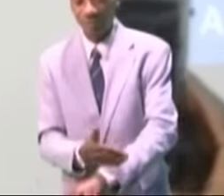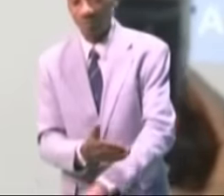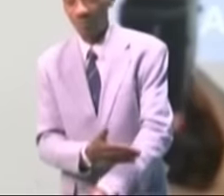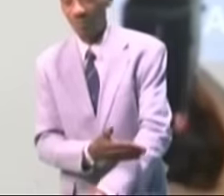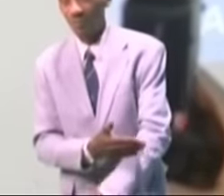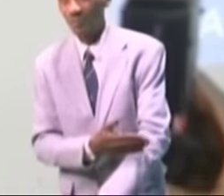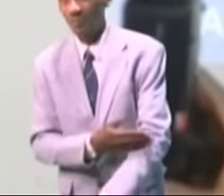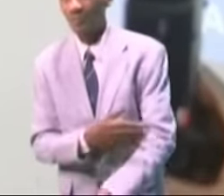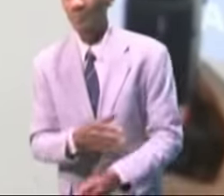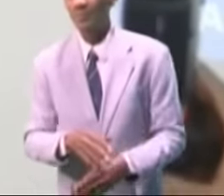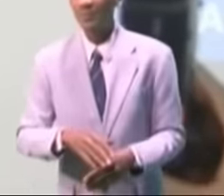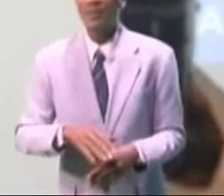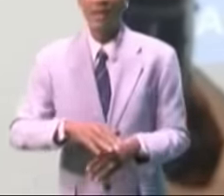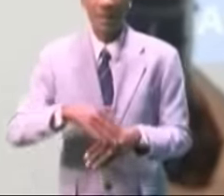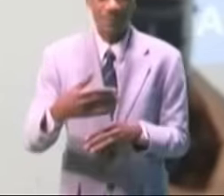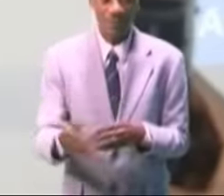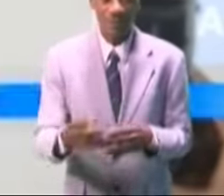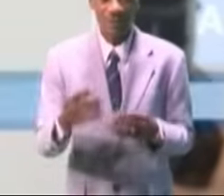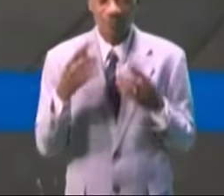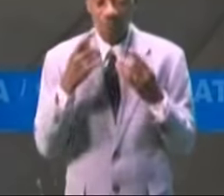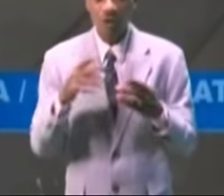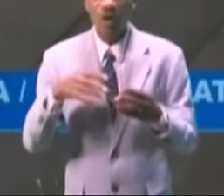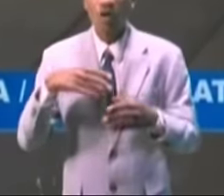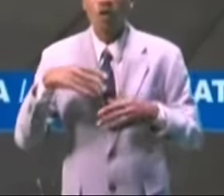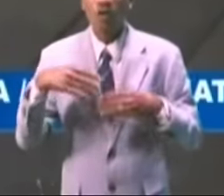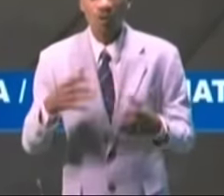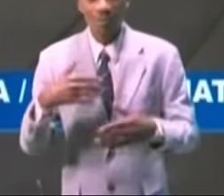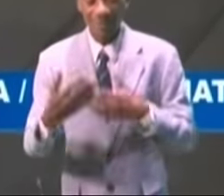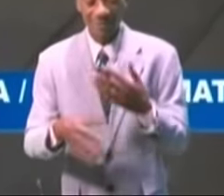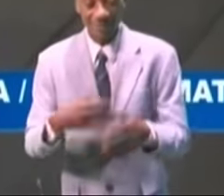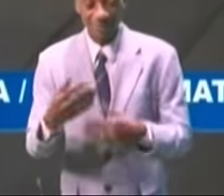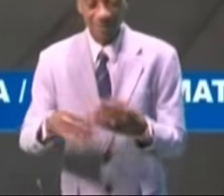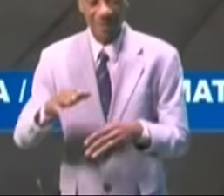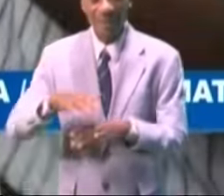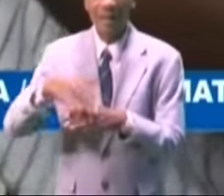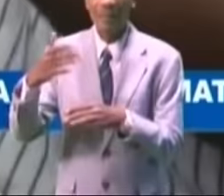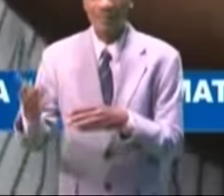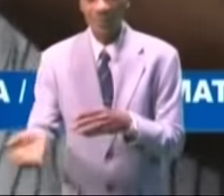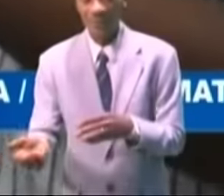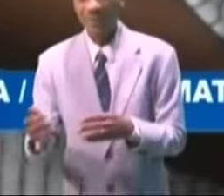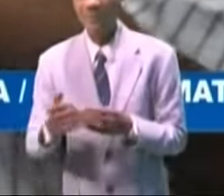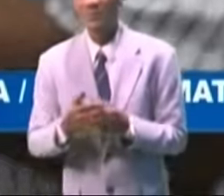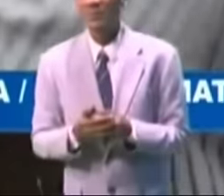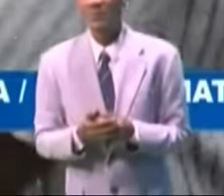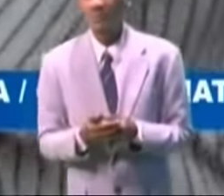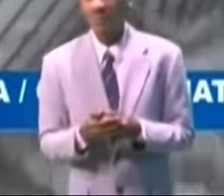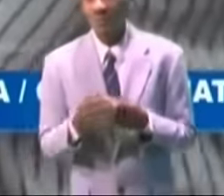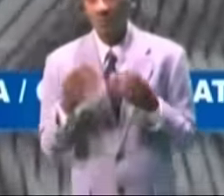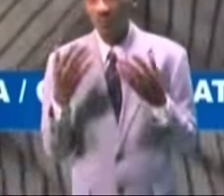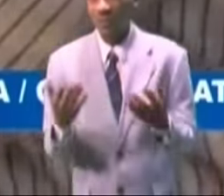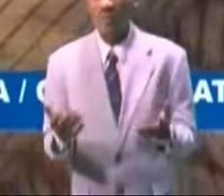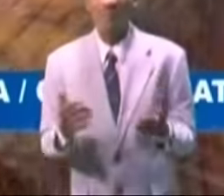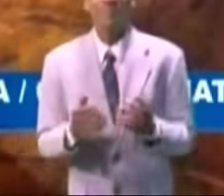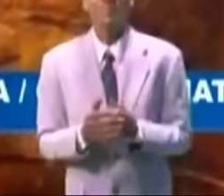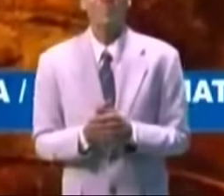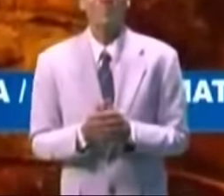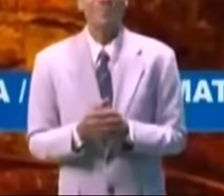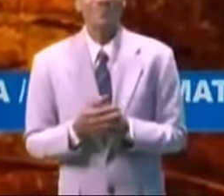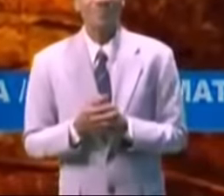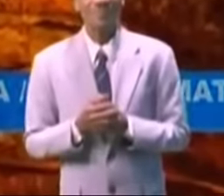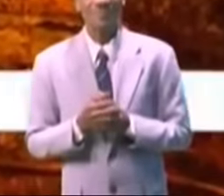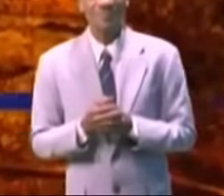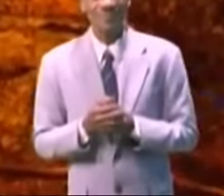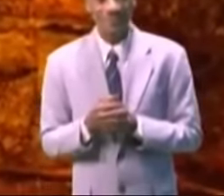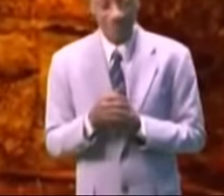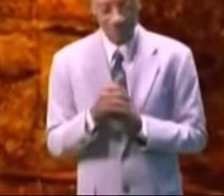prendre lorsque elle se retrouve devant un incendie. L'incendie, c'est une étincelle qui peut embraser des espaces. Il faut donc y veiller